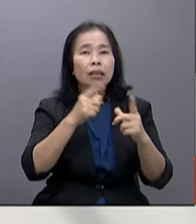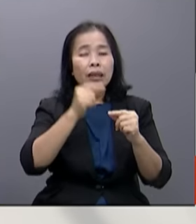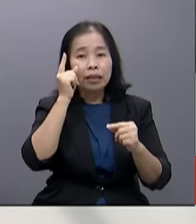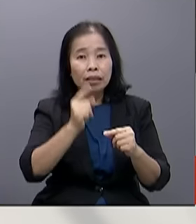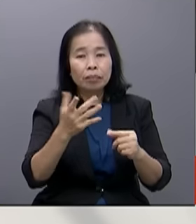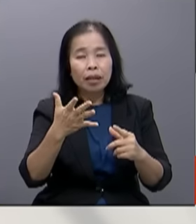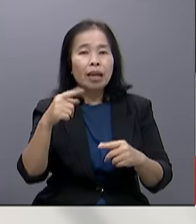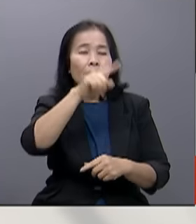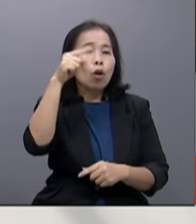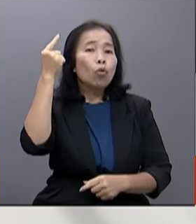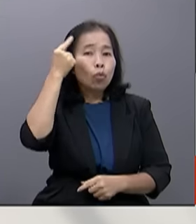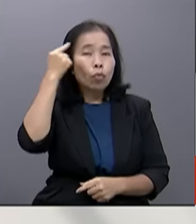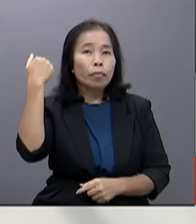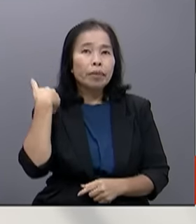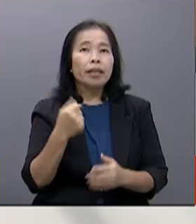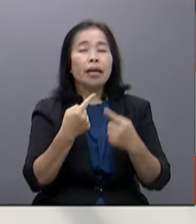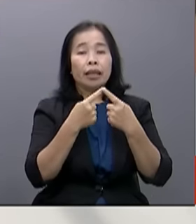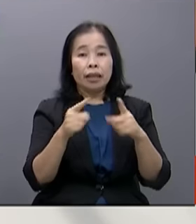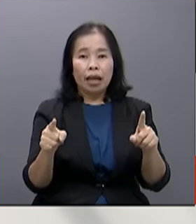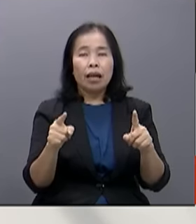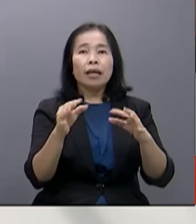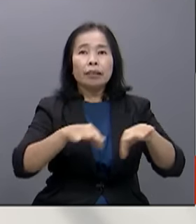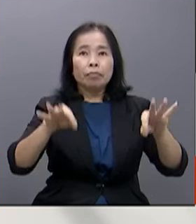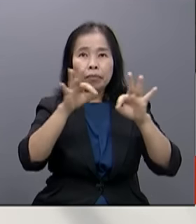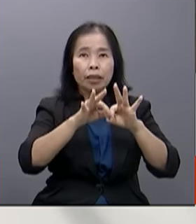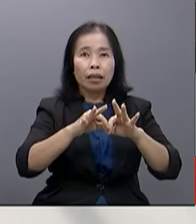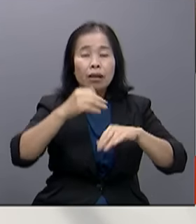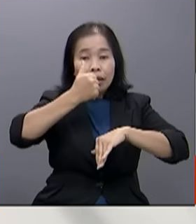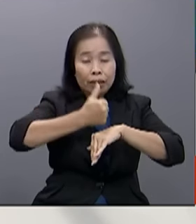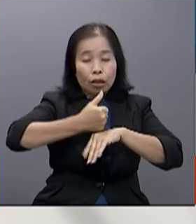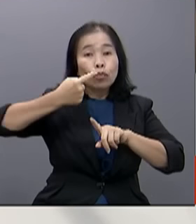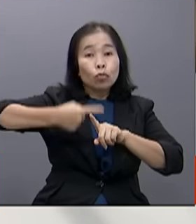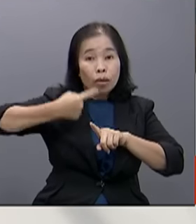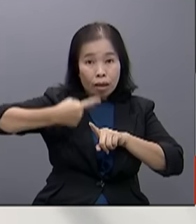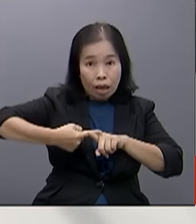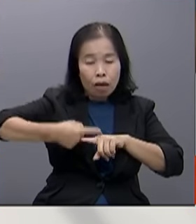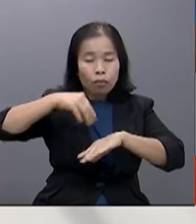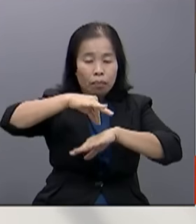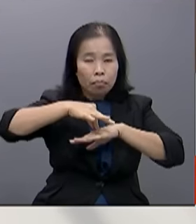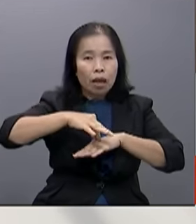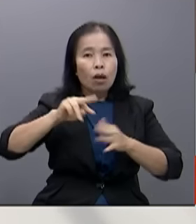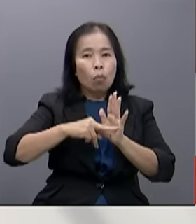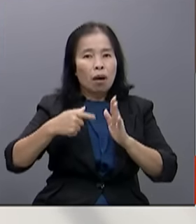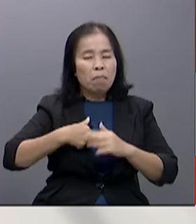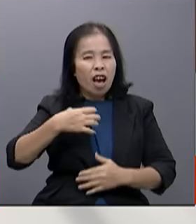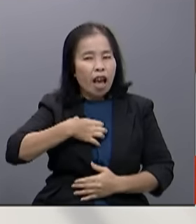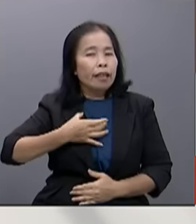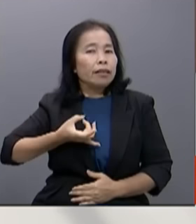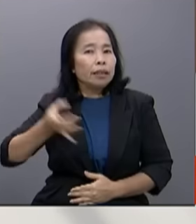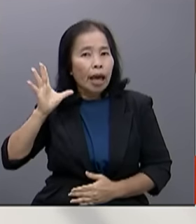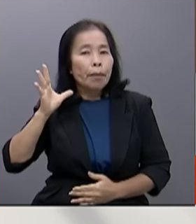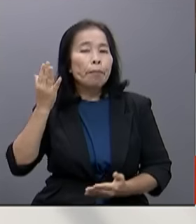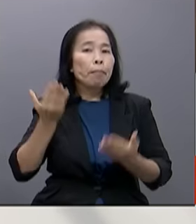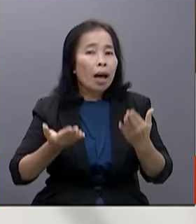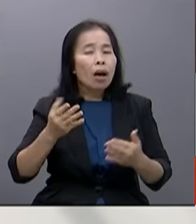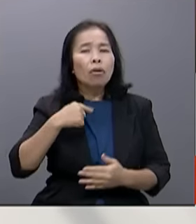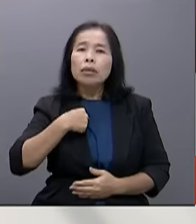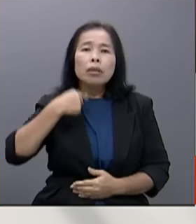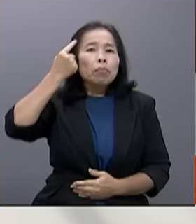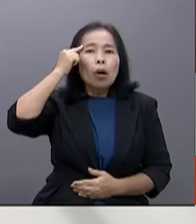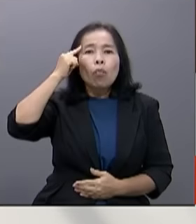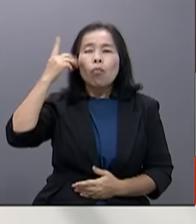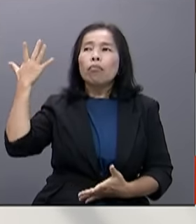ได้ยินมันอยู่ที่ว่ามีเจตนาในเรื่องการที่จะไปกระทำดังกล่าวหรือไม่ถ้ามีเจตนาไปกลั่น